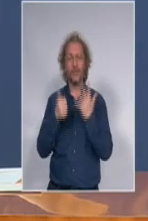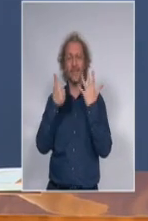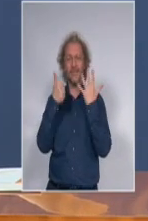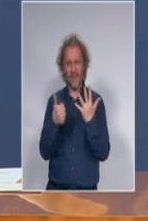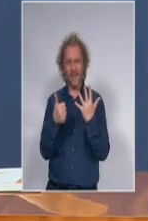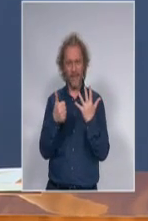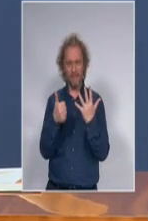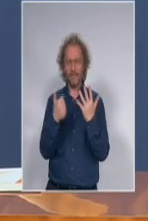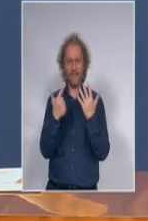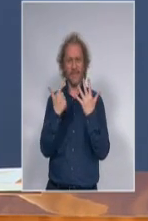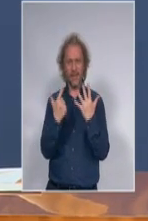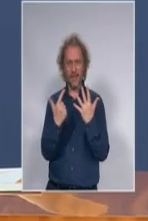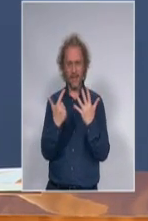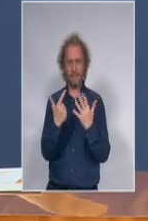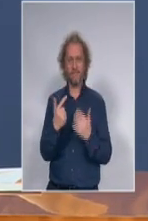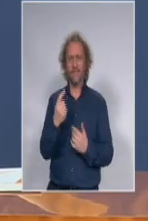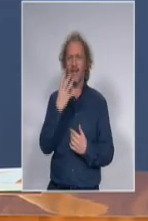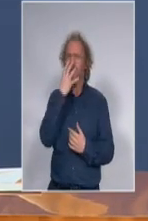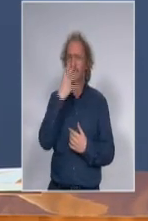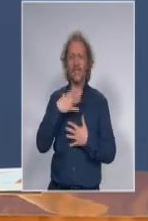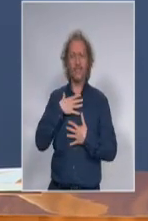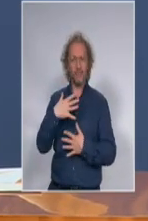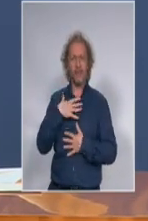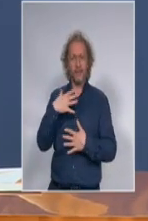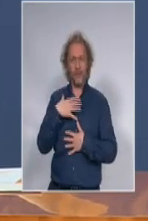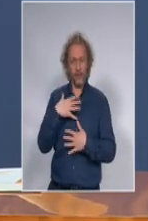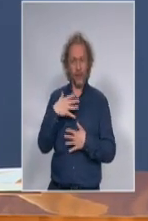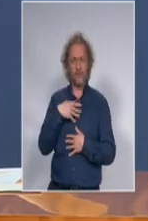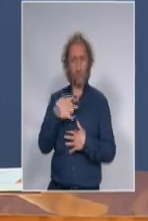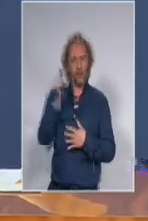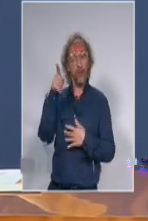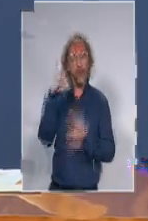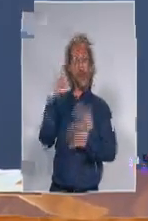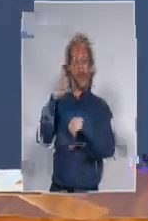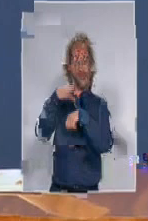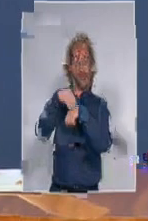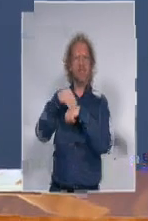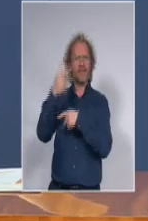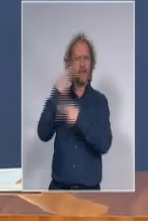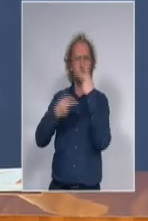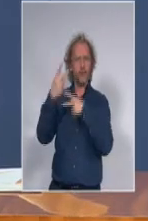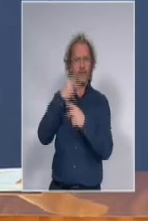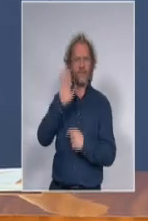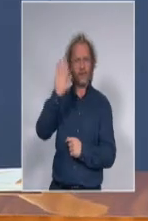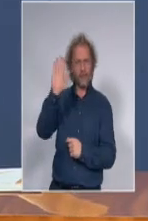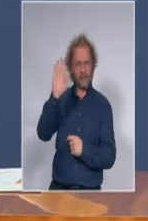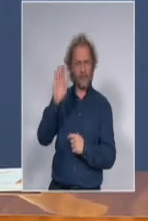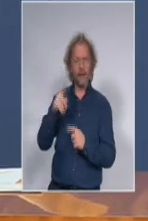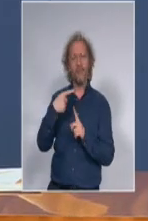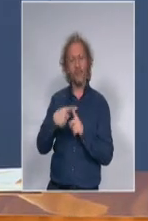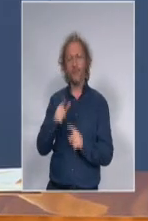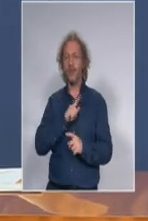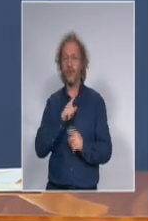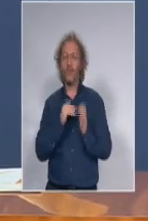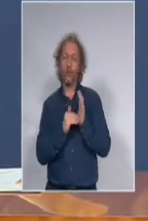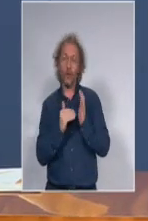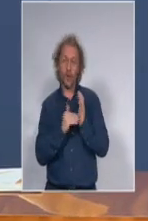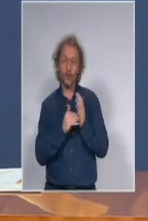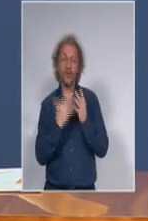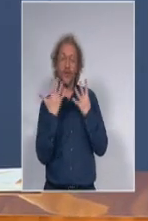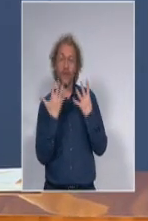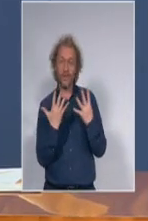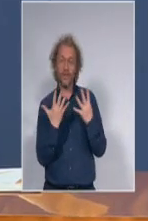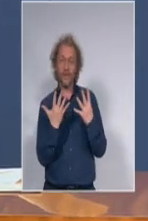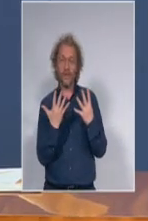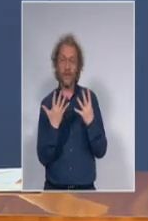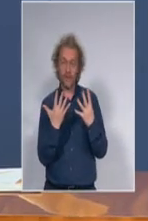proizvodnje, respiratora švedske proizvodnje, čekamo još 9 koje smo platili iz Leipciga,